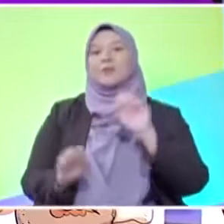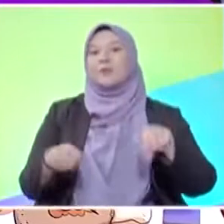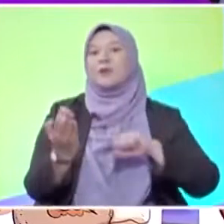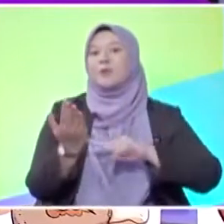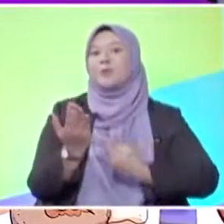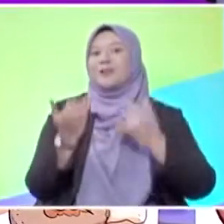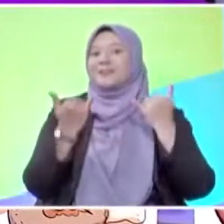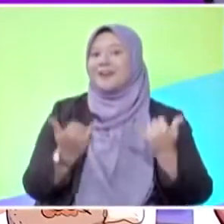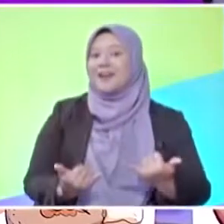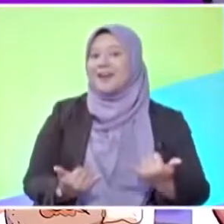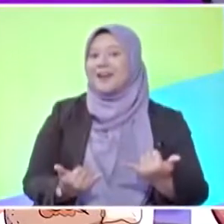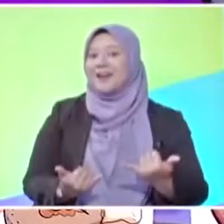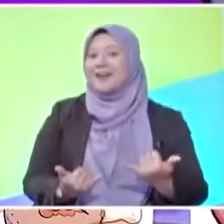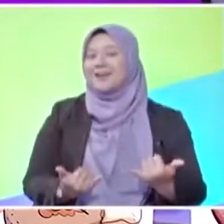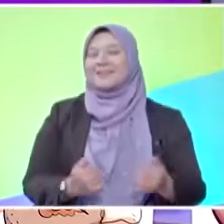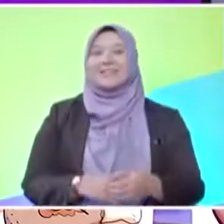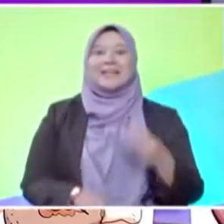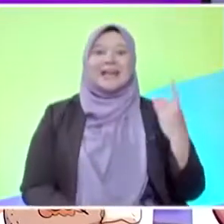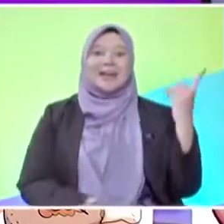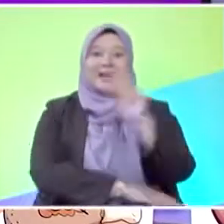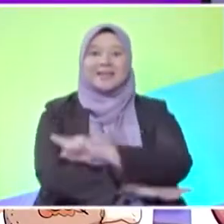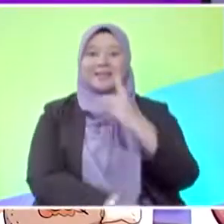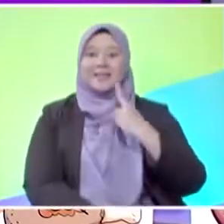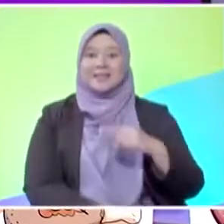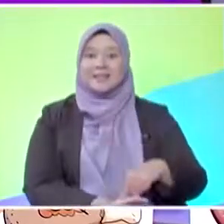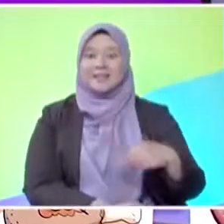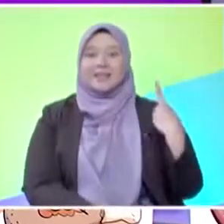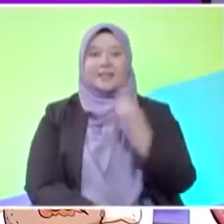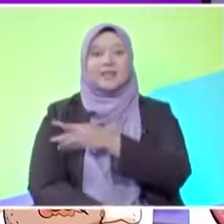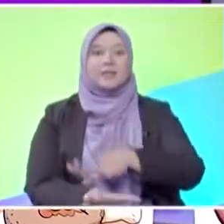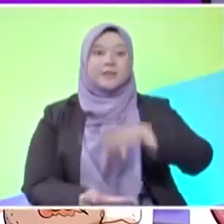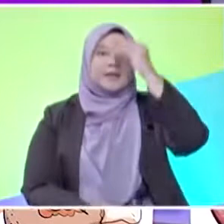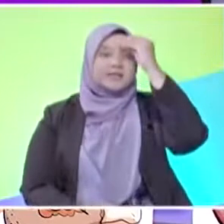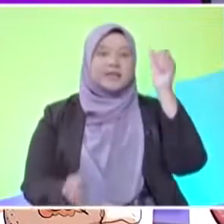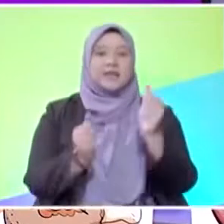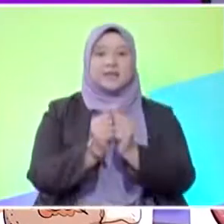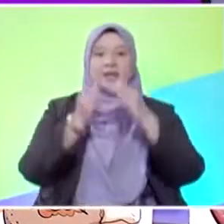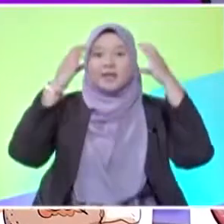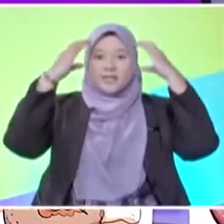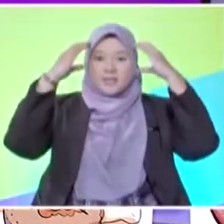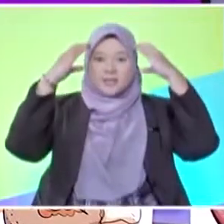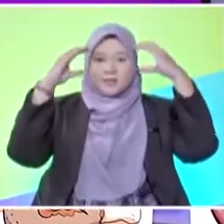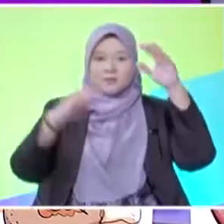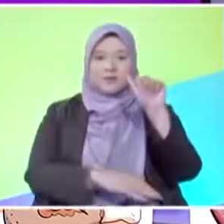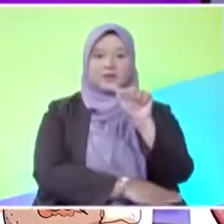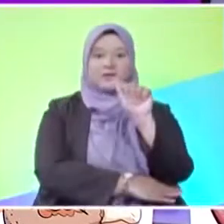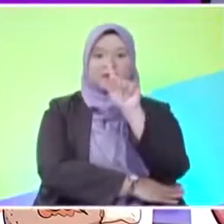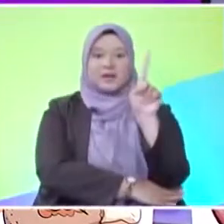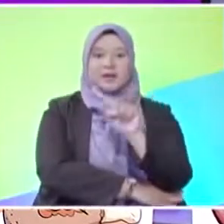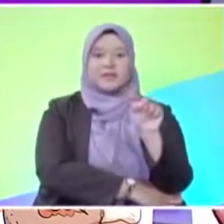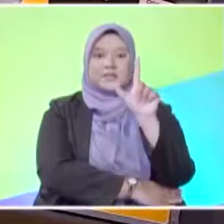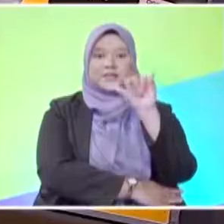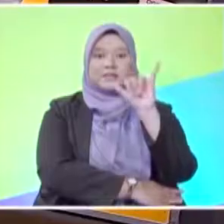karena terus ke pembelajaran kita kita bersama dengan cego kita Ceko azlinda Muhammad Nuruddin daripada sekolah kebangsaan Sungai Teluk kota